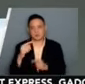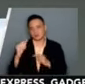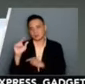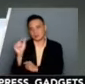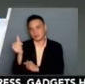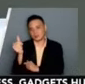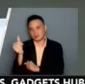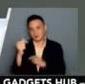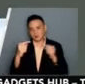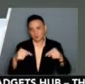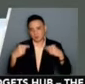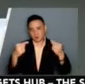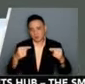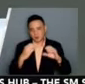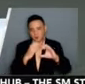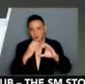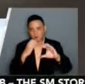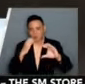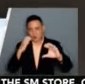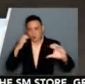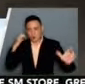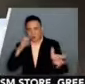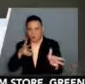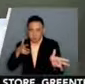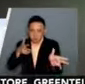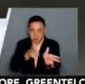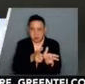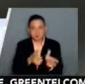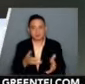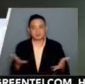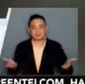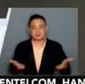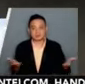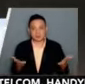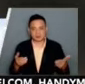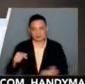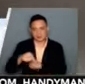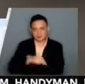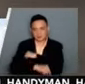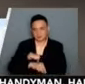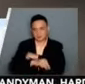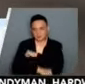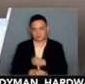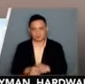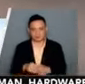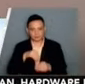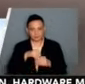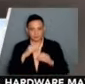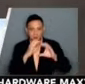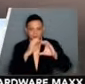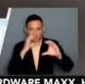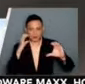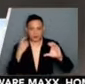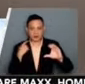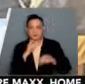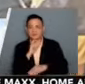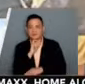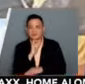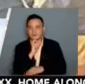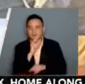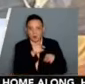Barangay Sta catalino at timonan Quezon ang truck na may kargang mga kalakal na patungong Albay na Wasak at tumagilid